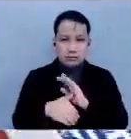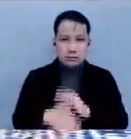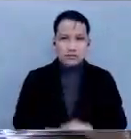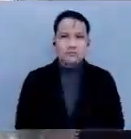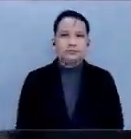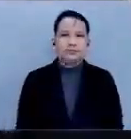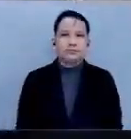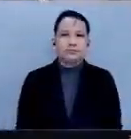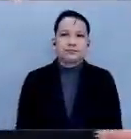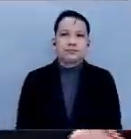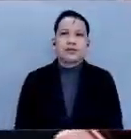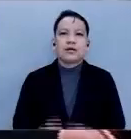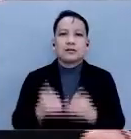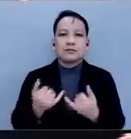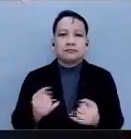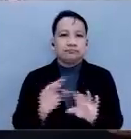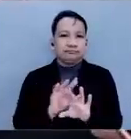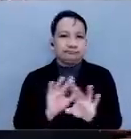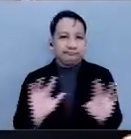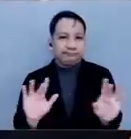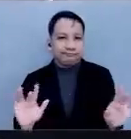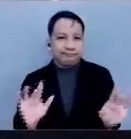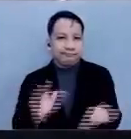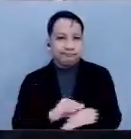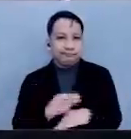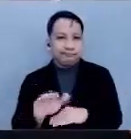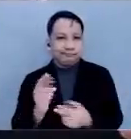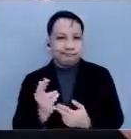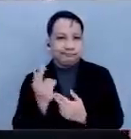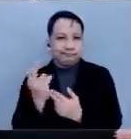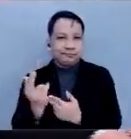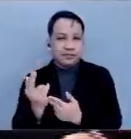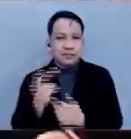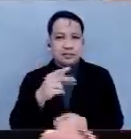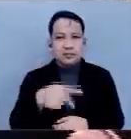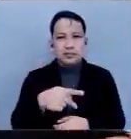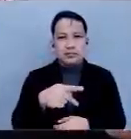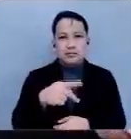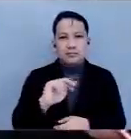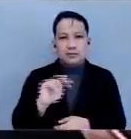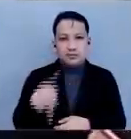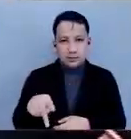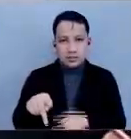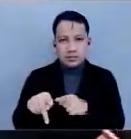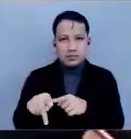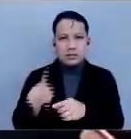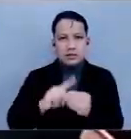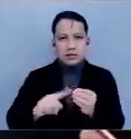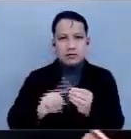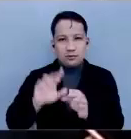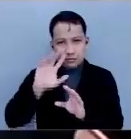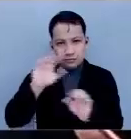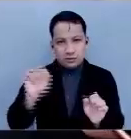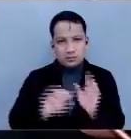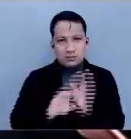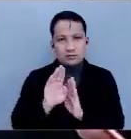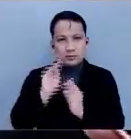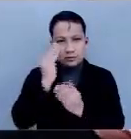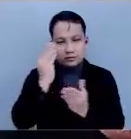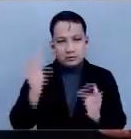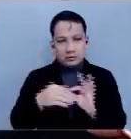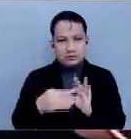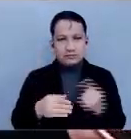Sa kasalukuyan, wala pa pong advice o recommendation ang Philippine National Police. Hintayin po natin dahil sa development na pangyayari